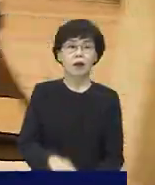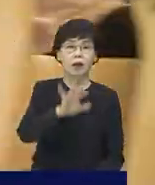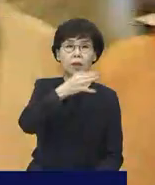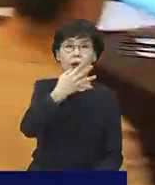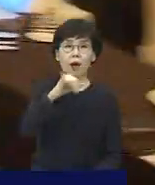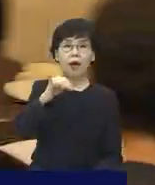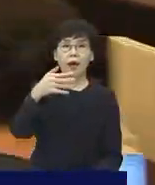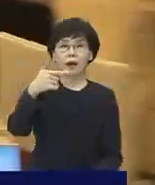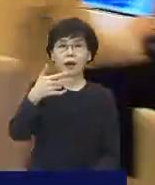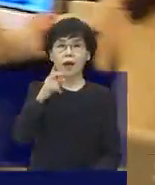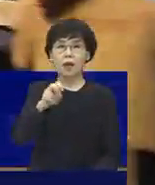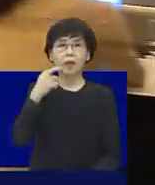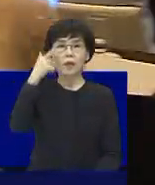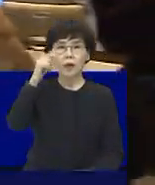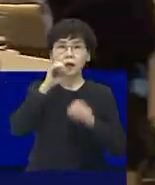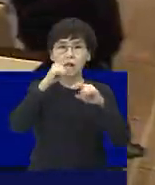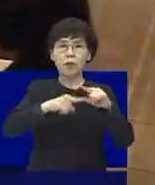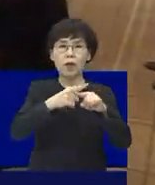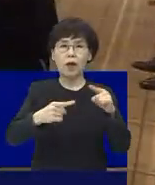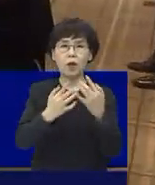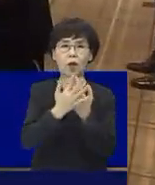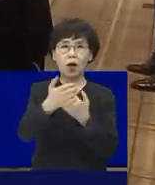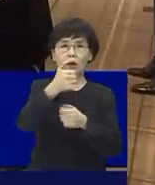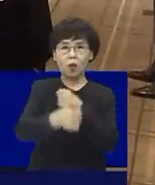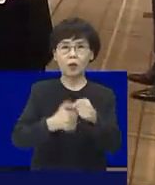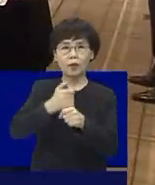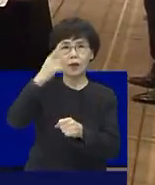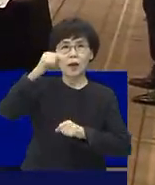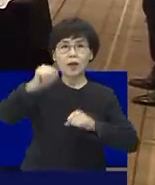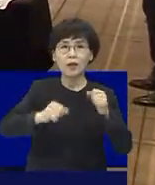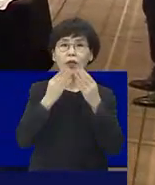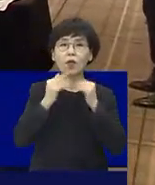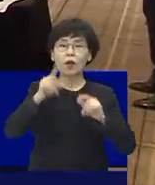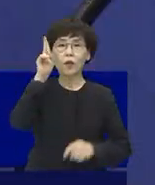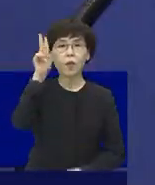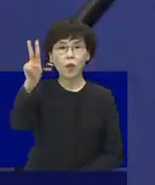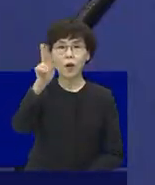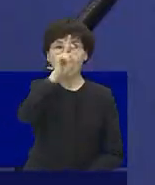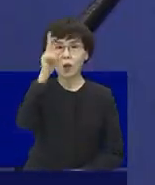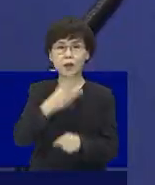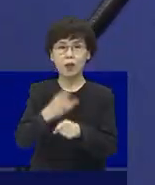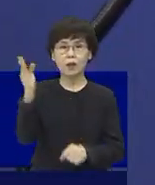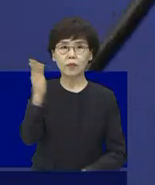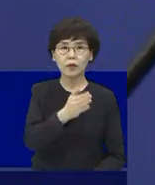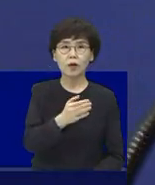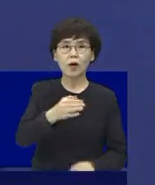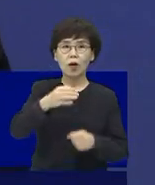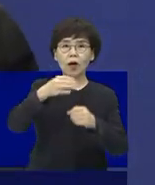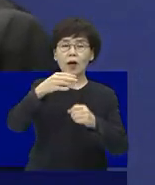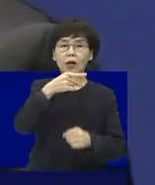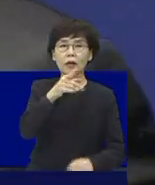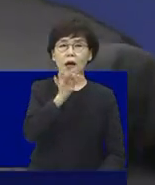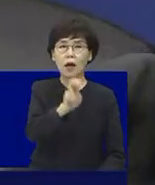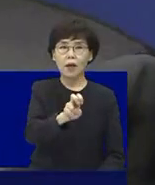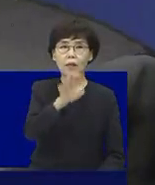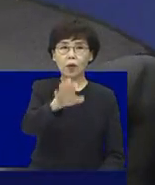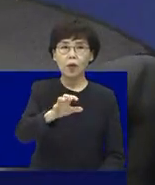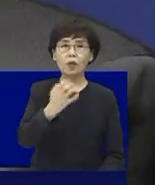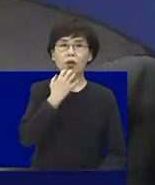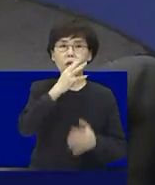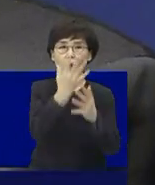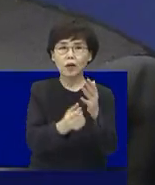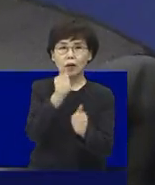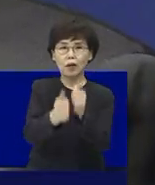빌리 그레함 목사의 전도대회 50주년을 기념하는 행사가 토요일인 모레 오후 3시부터 서울 마포구 상암동 서울